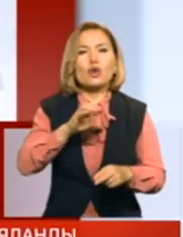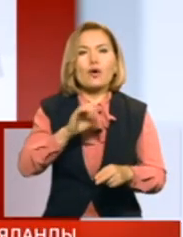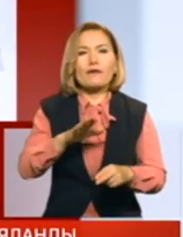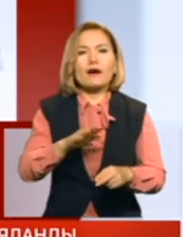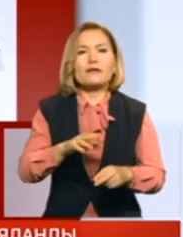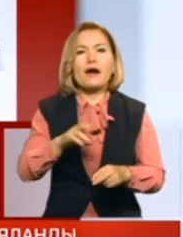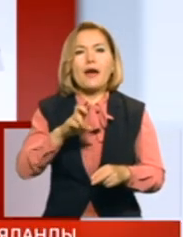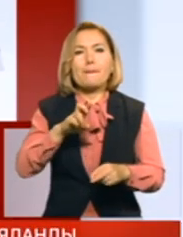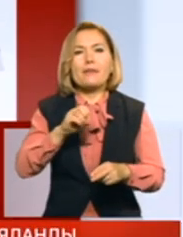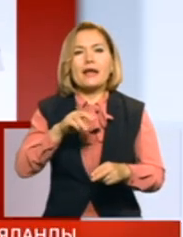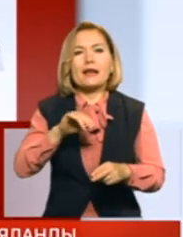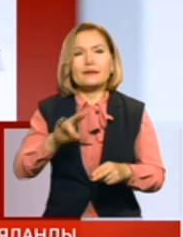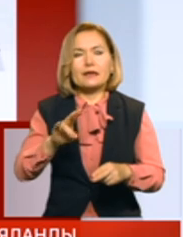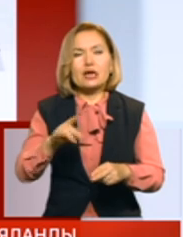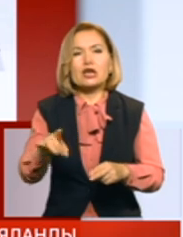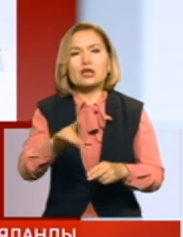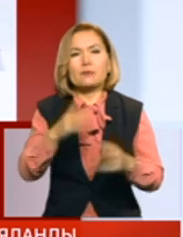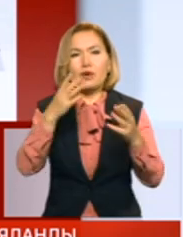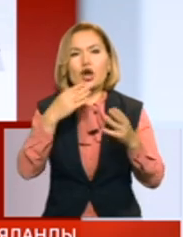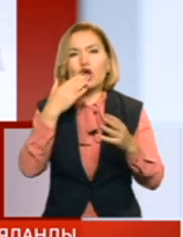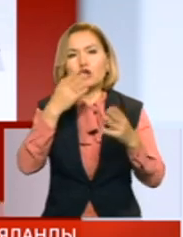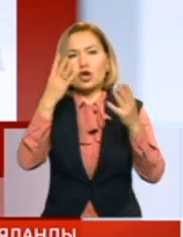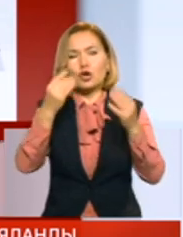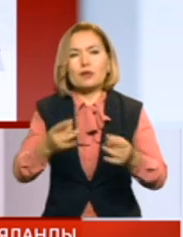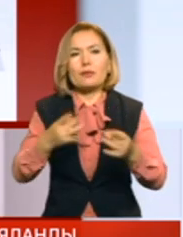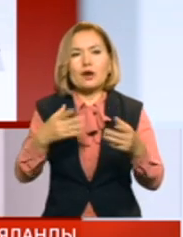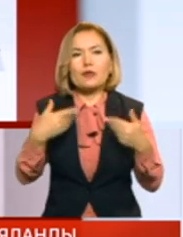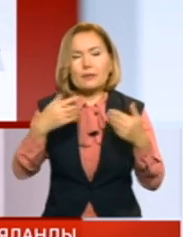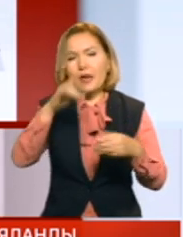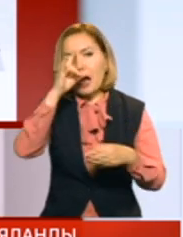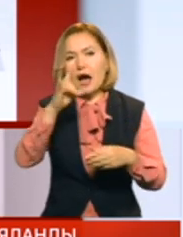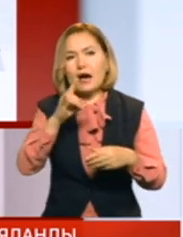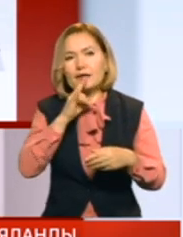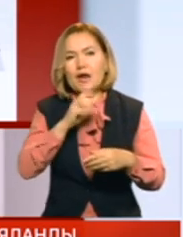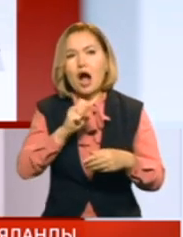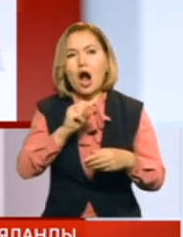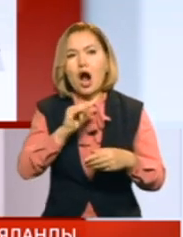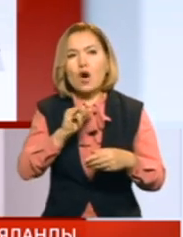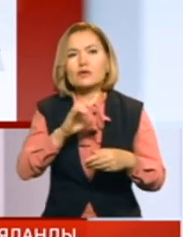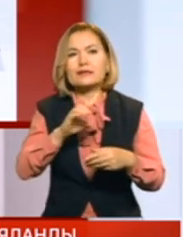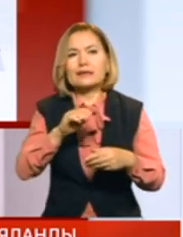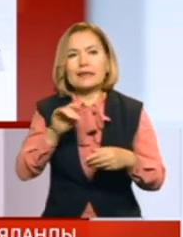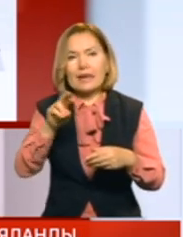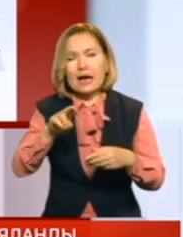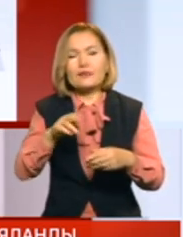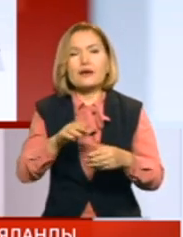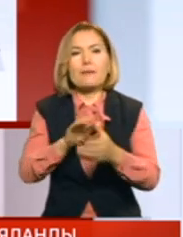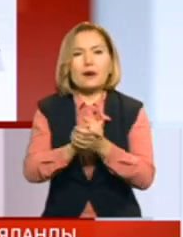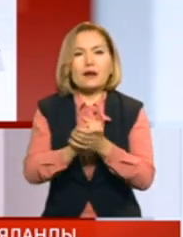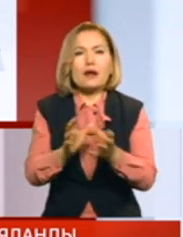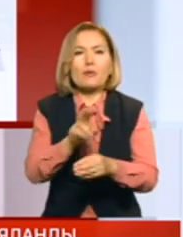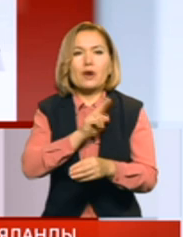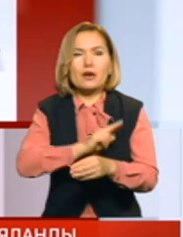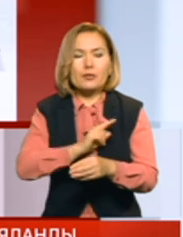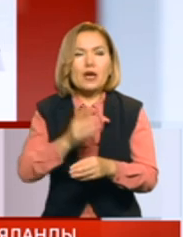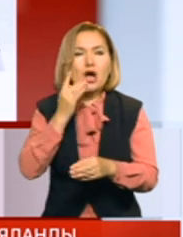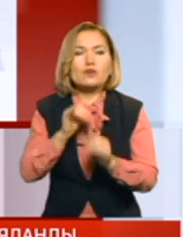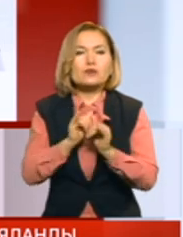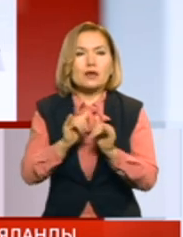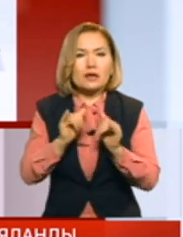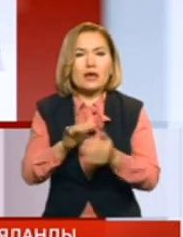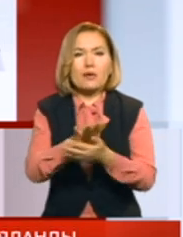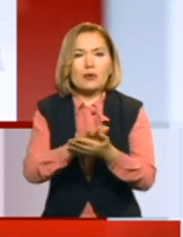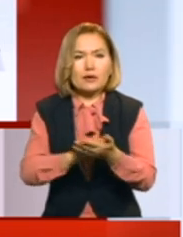Белленді республиканың ұлттық күнімен құттықтады. Қазақстан мен Аустрия арасындағы ынтымақтастықты одан әрі дамытуға мүдделі